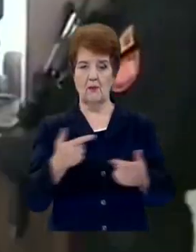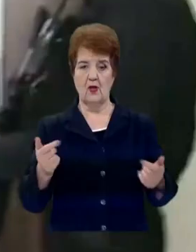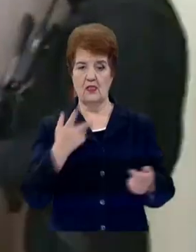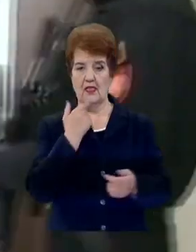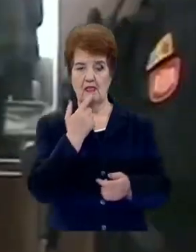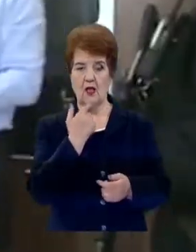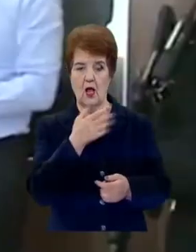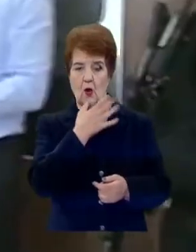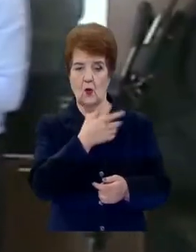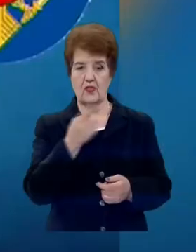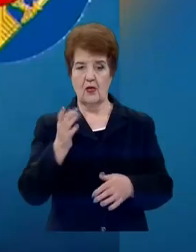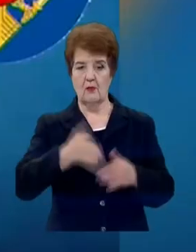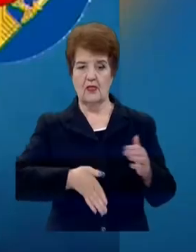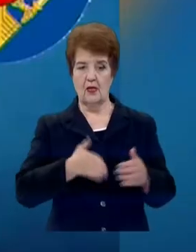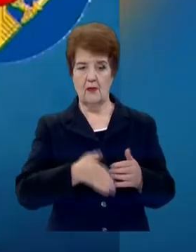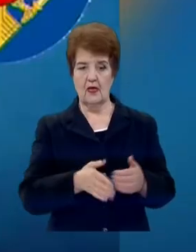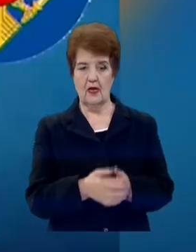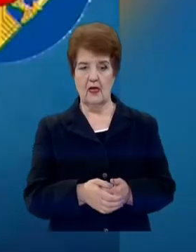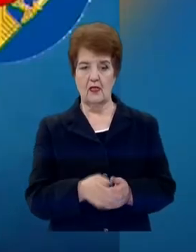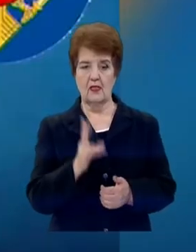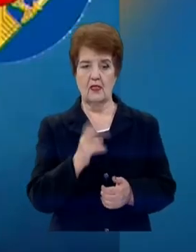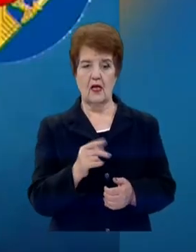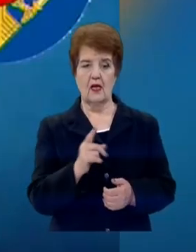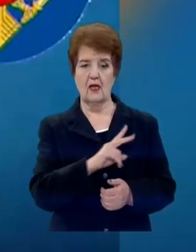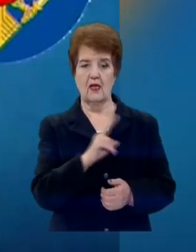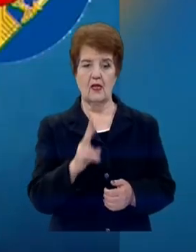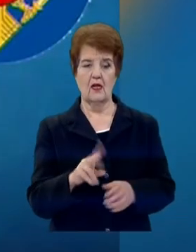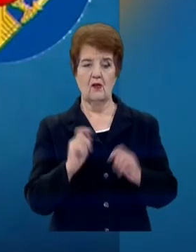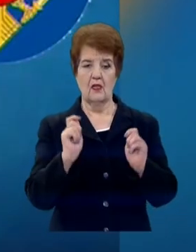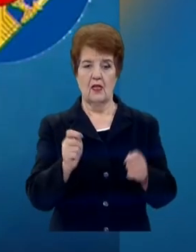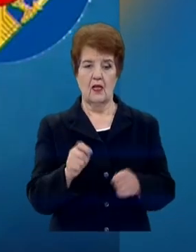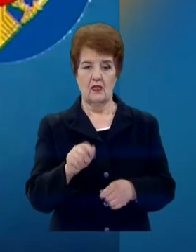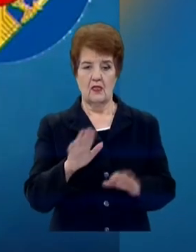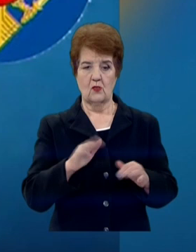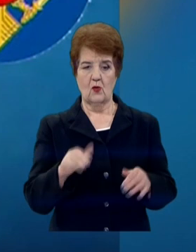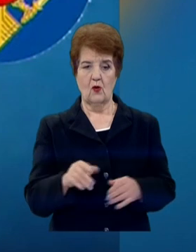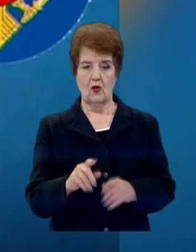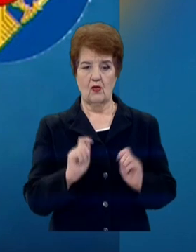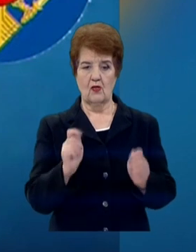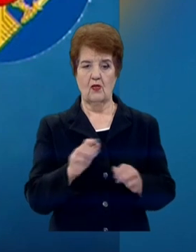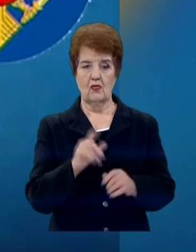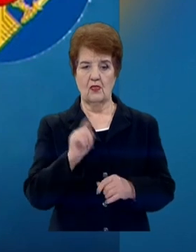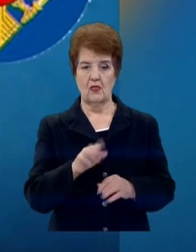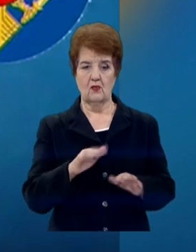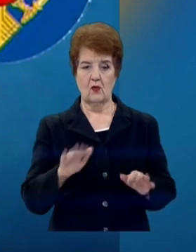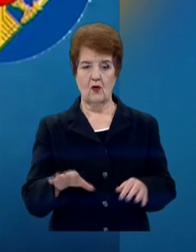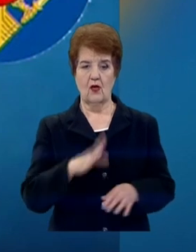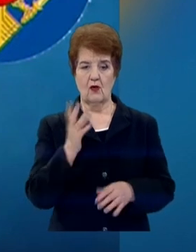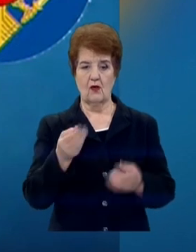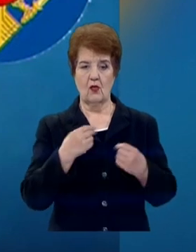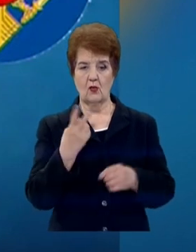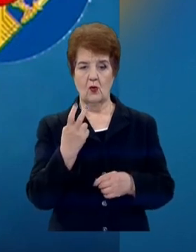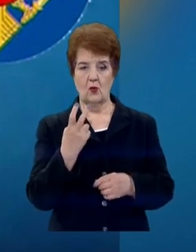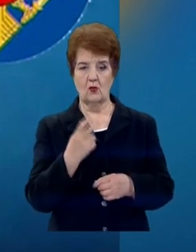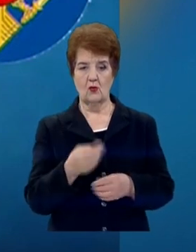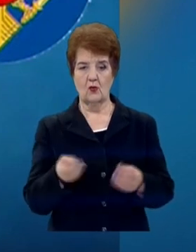sanguine cu termenul expirat. Dar la HIV ne-a dat soroca. Da. La HIV s-a dat? Da, soroca, în loc să-mi iei 200 de teste,